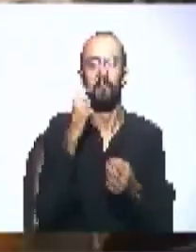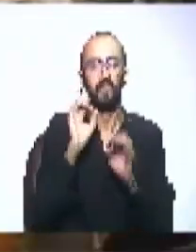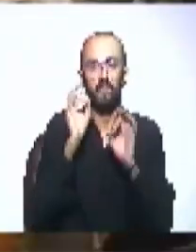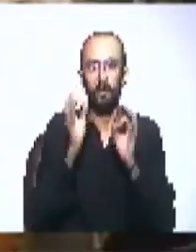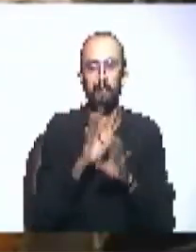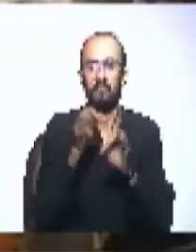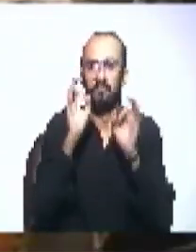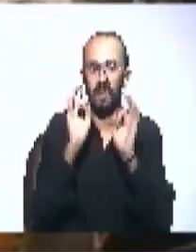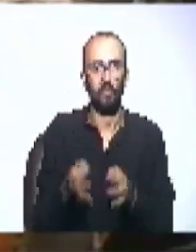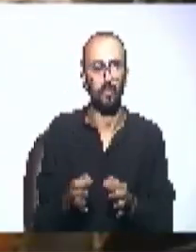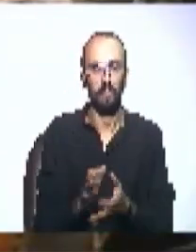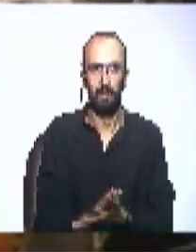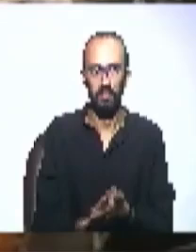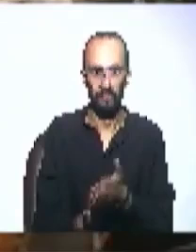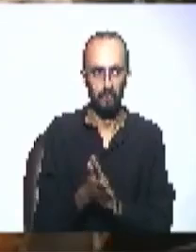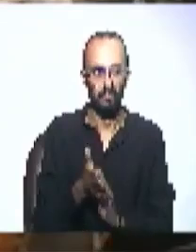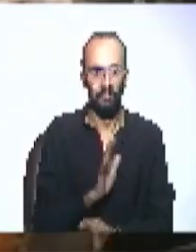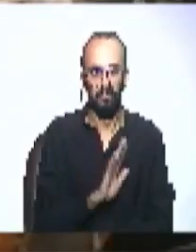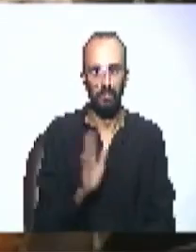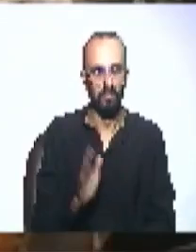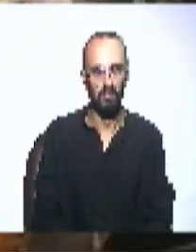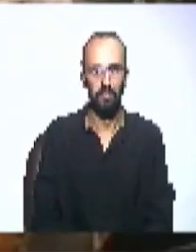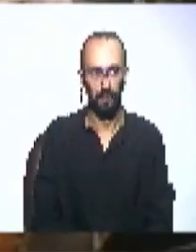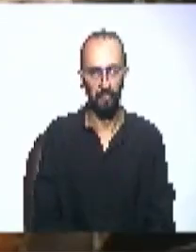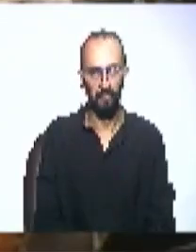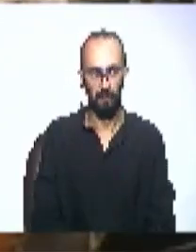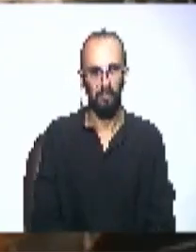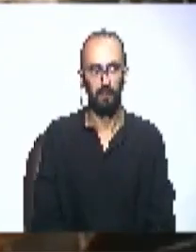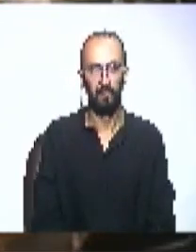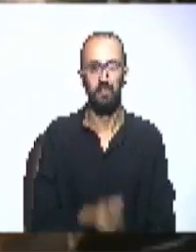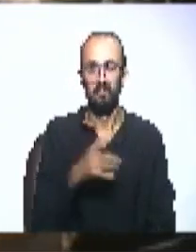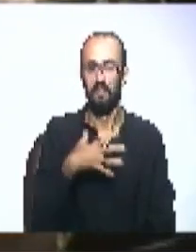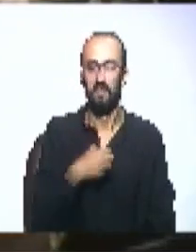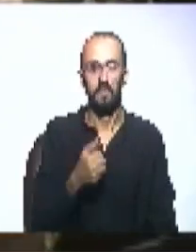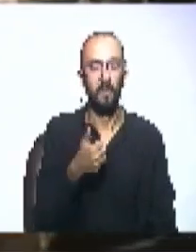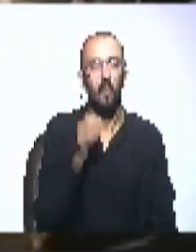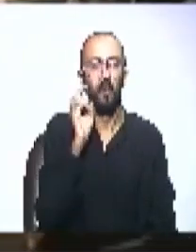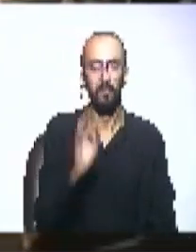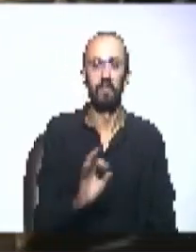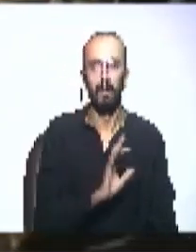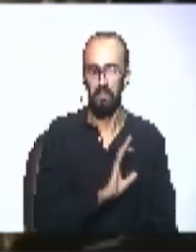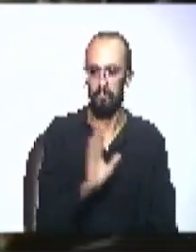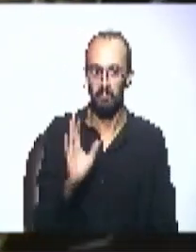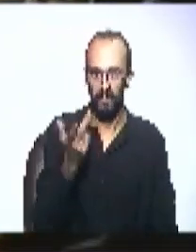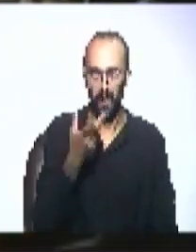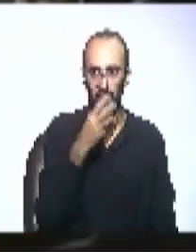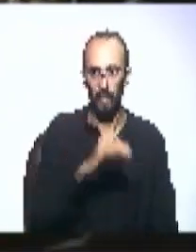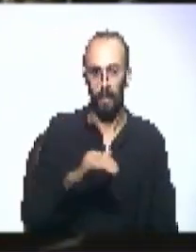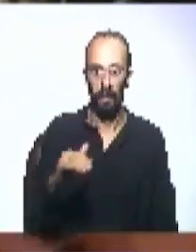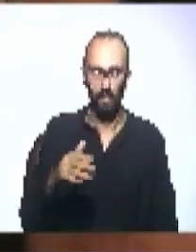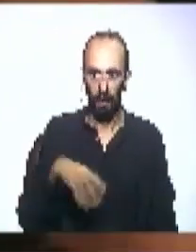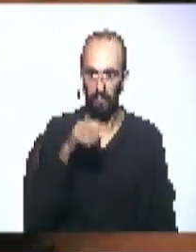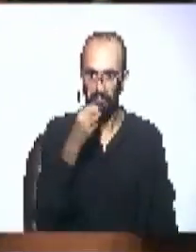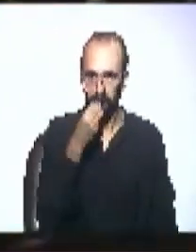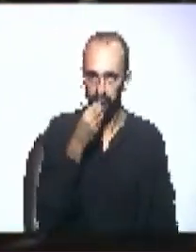جدا، وحاجه من الحاجات اللي مغذيه جدا والرائعه جدا للولاد يعني.